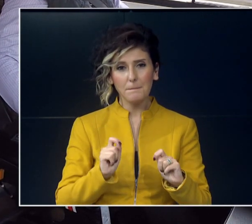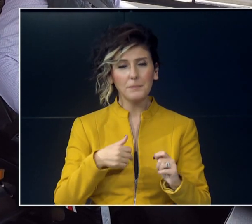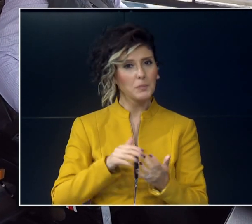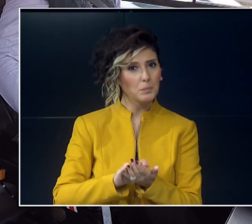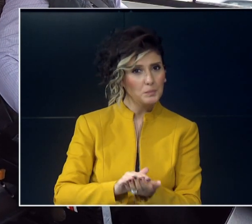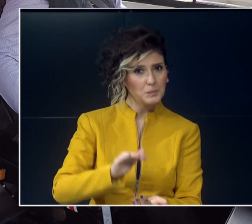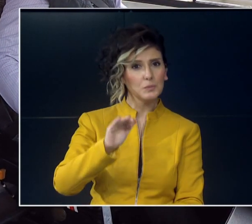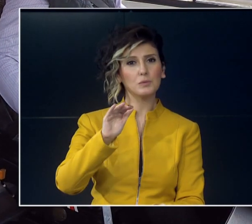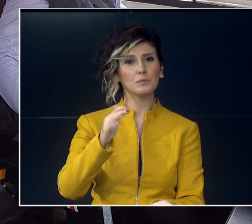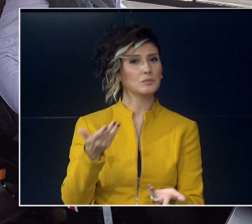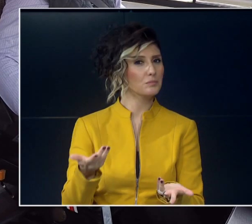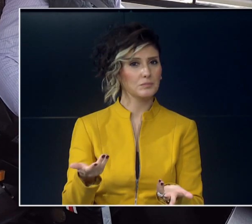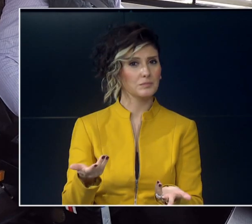büyümesi,